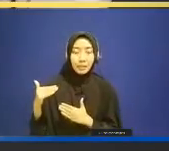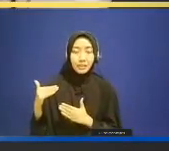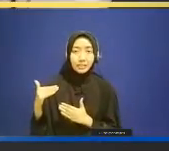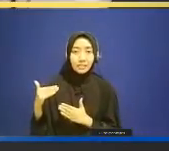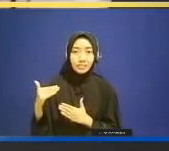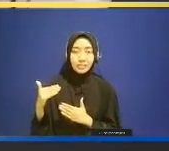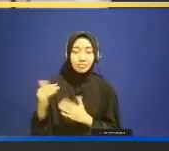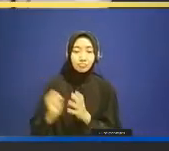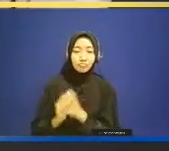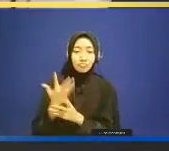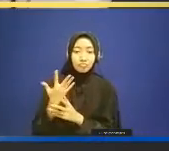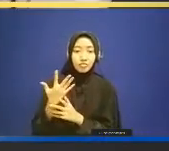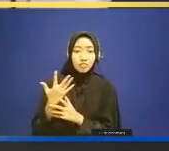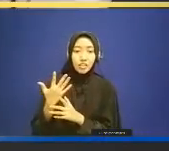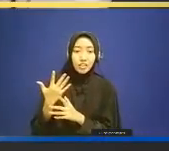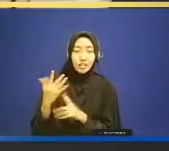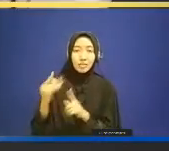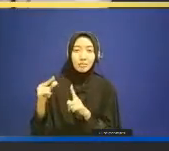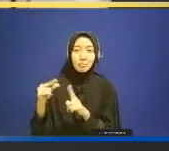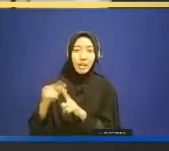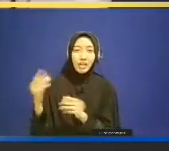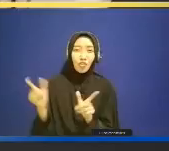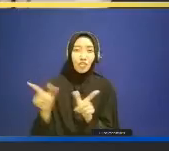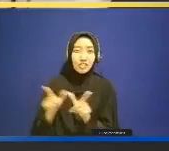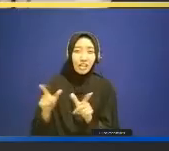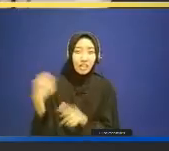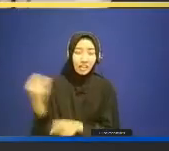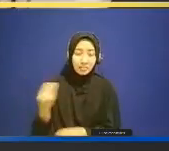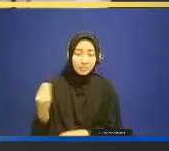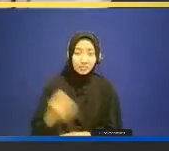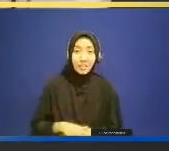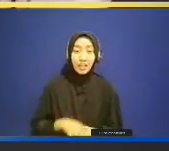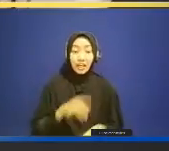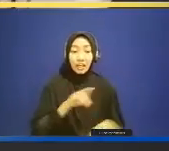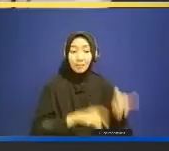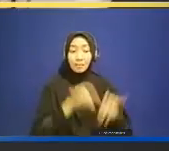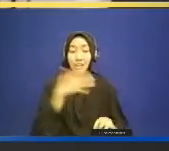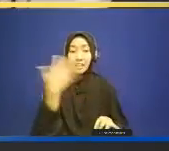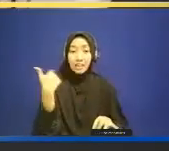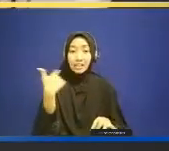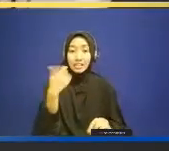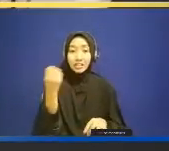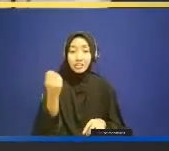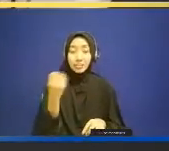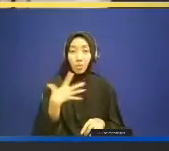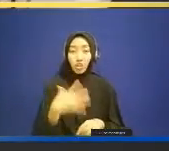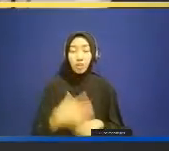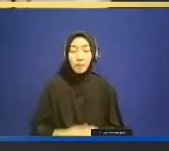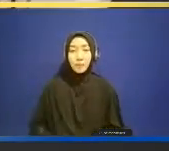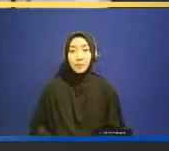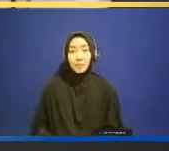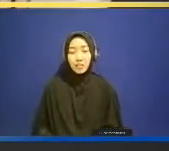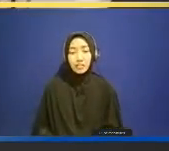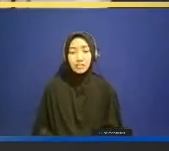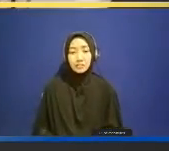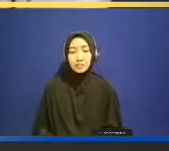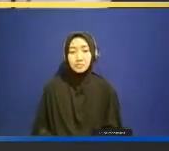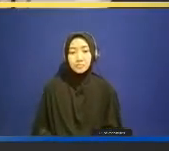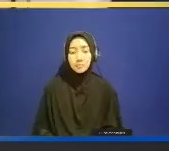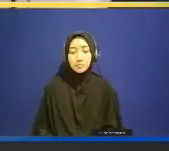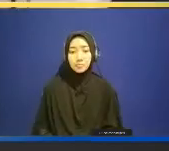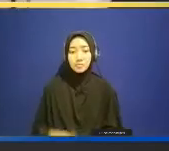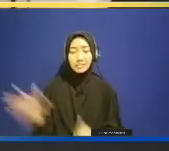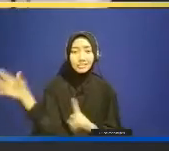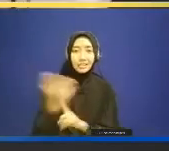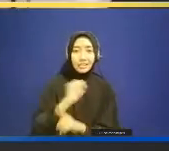menumbuhkan kembali pariwisata ya yang terkait dengan masalah pertanian yang daripada tersebut memang salah satu yang dialokasikan di